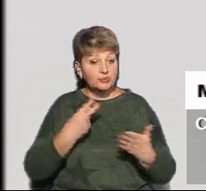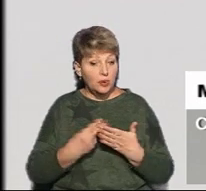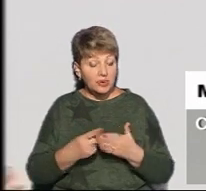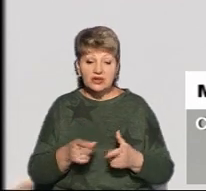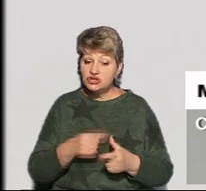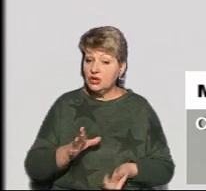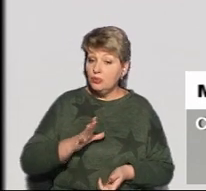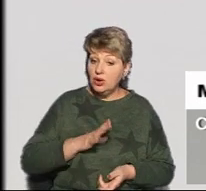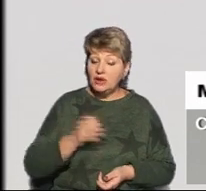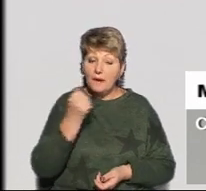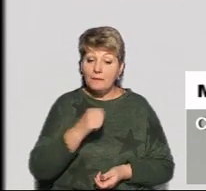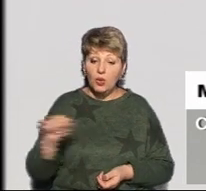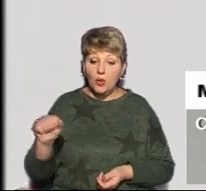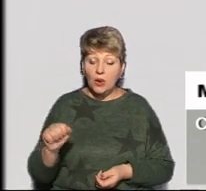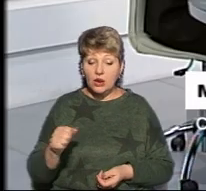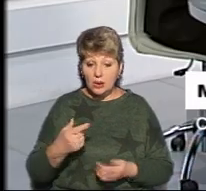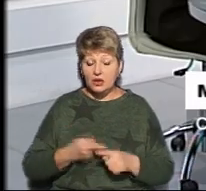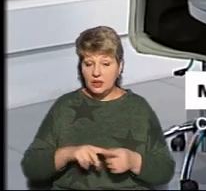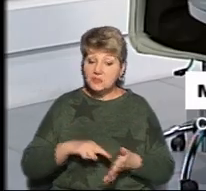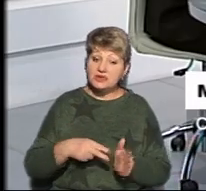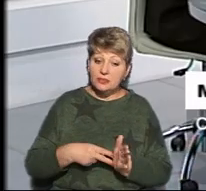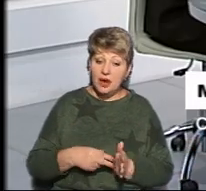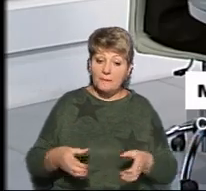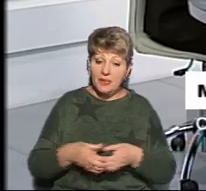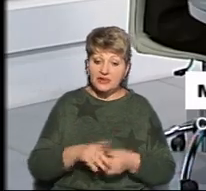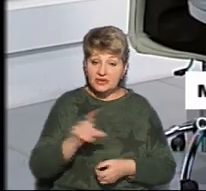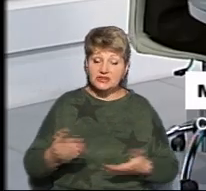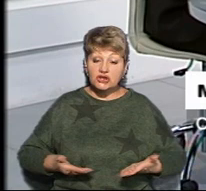чи була перемога прогнозованої партії «За життя»?